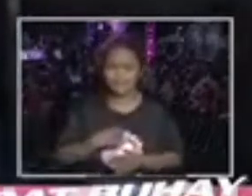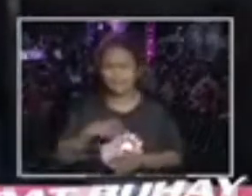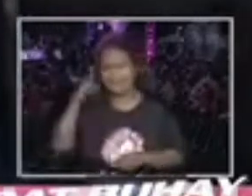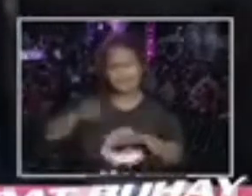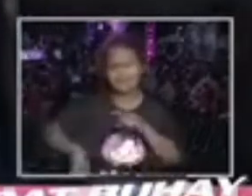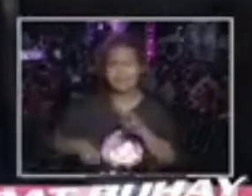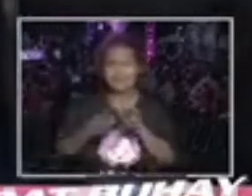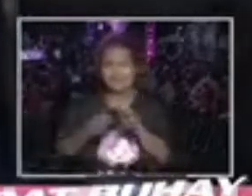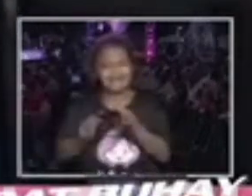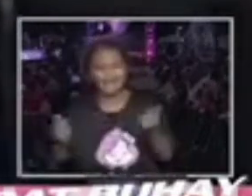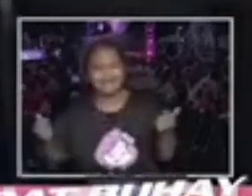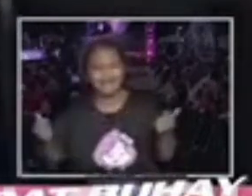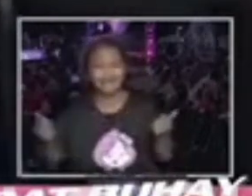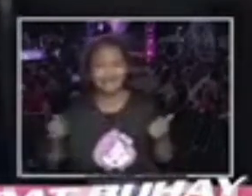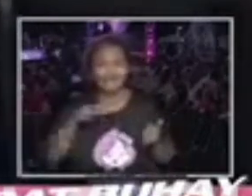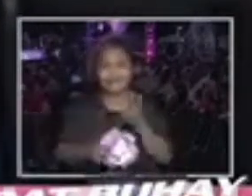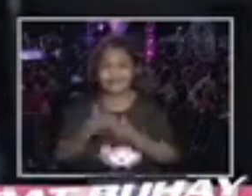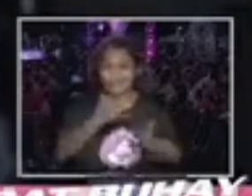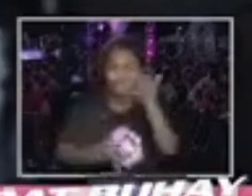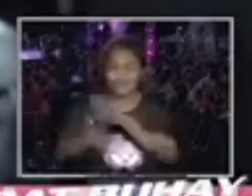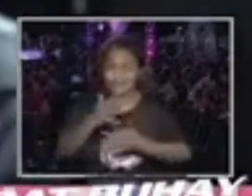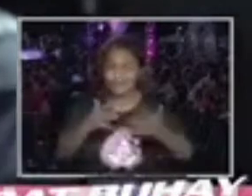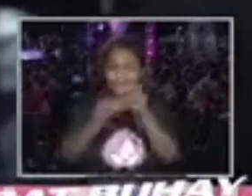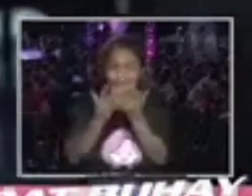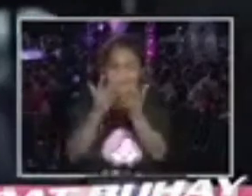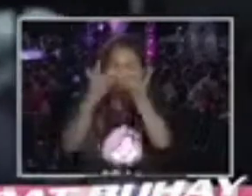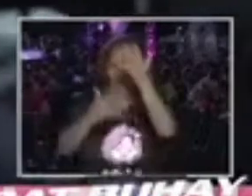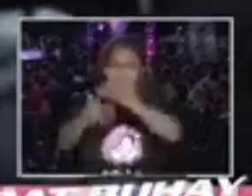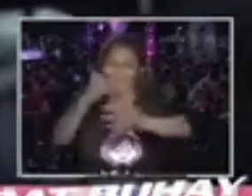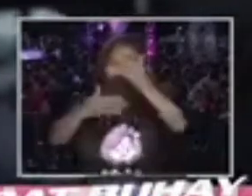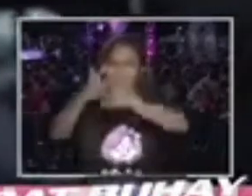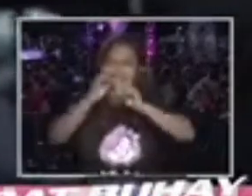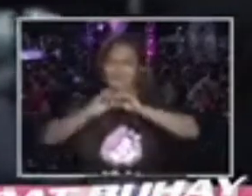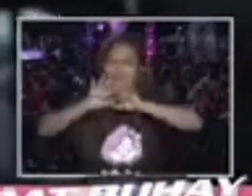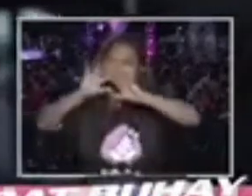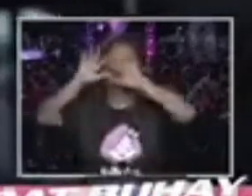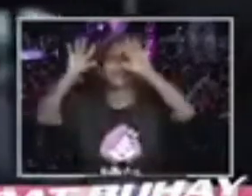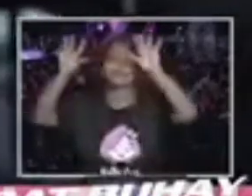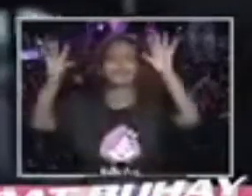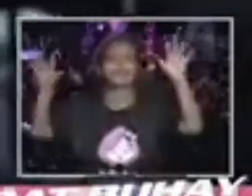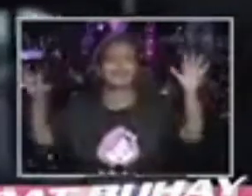matutupok, liwanag na tumatanglaw sa landas ng iba.